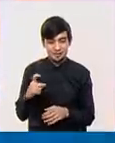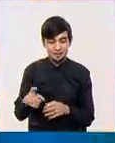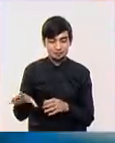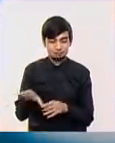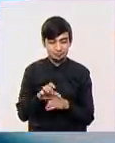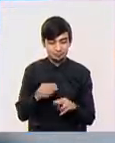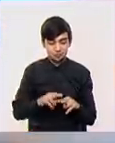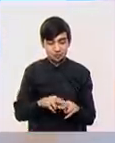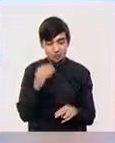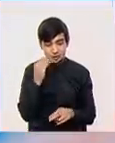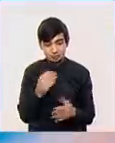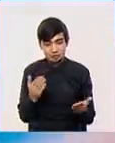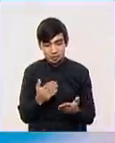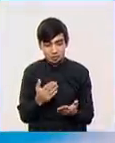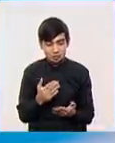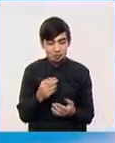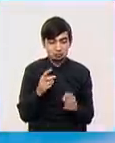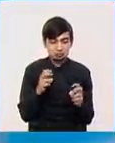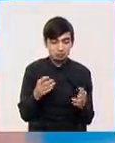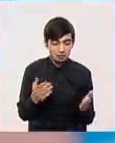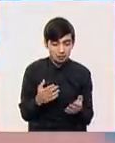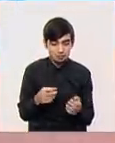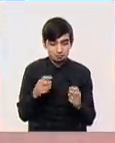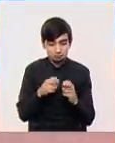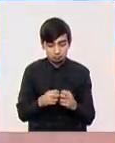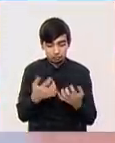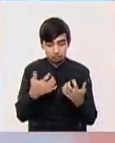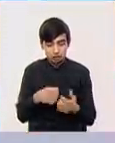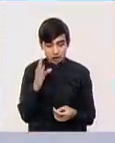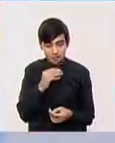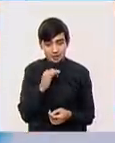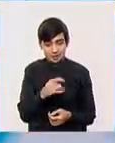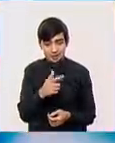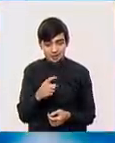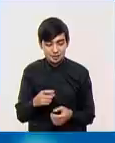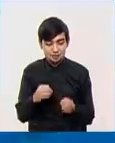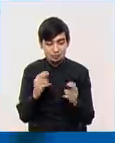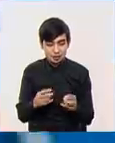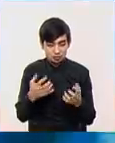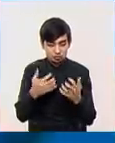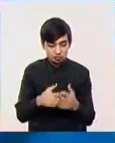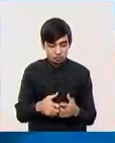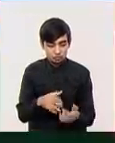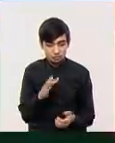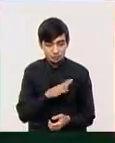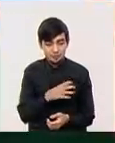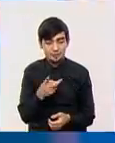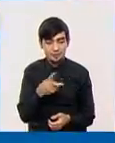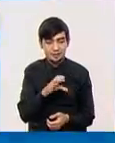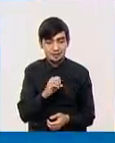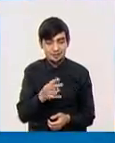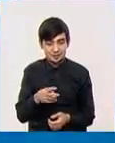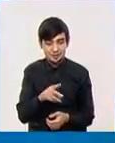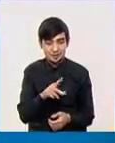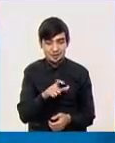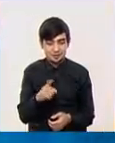көлемін ғана емес сапасында сипаттайды. Осылайша тұтынушыларға газ мөлшері дәлдікпен есептеліп жеткізіледі. Бұдан бөлек екі станция құбырға зиянды